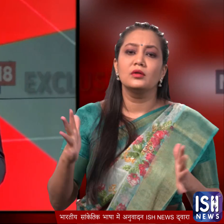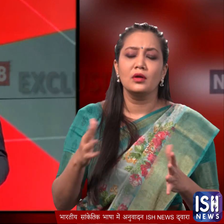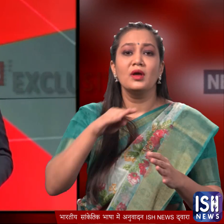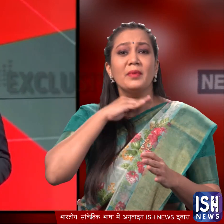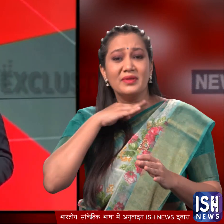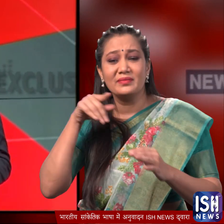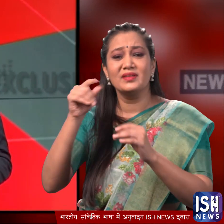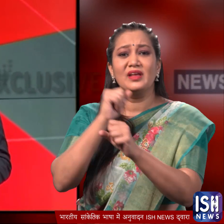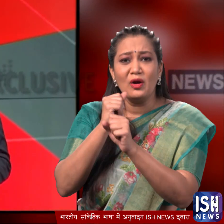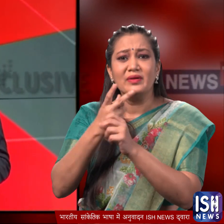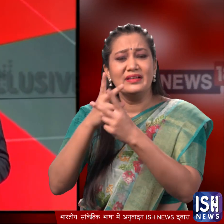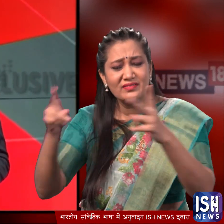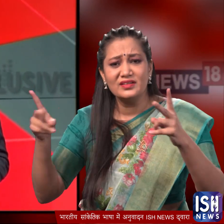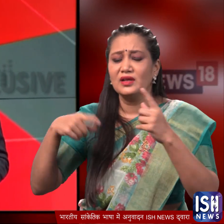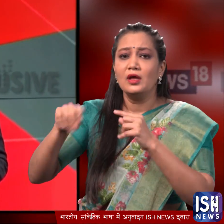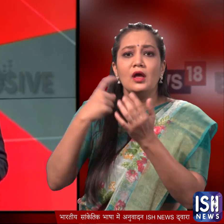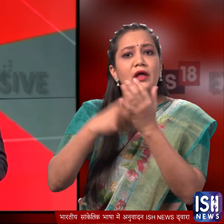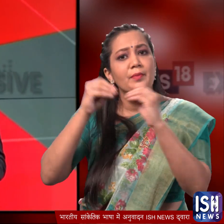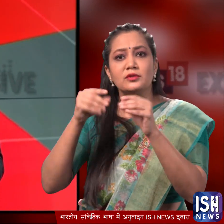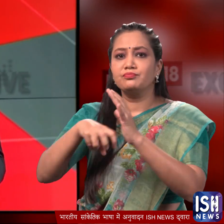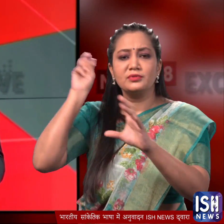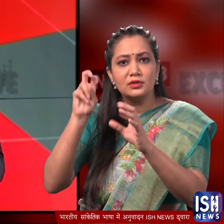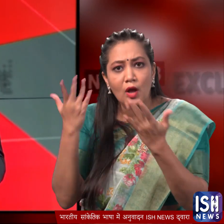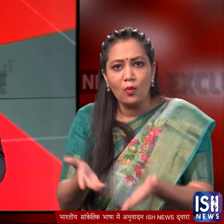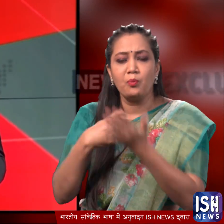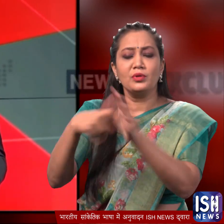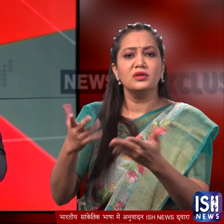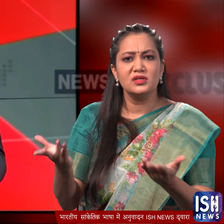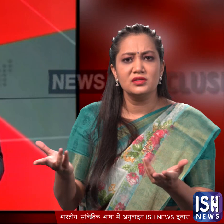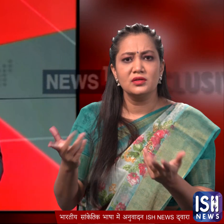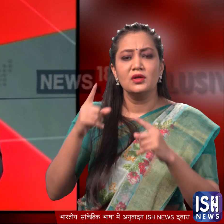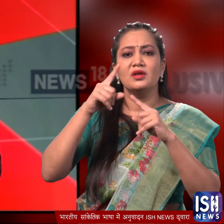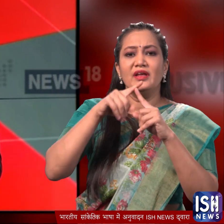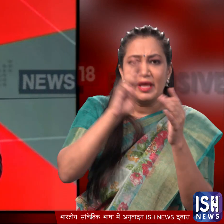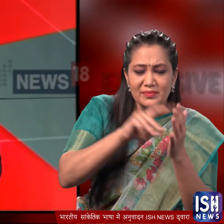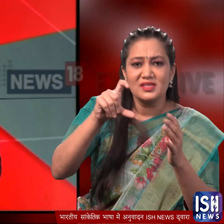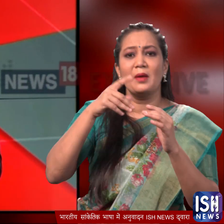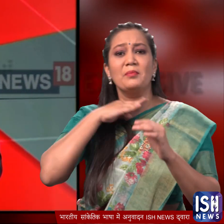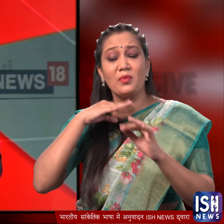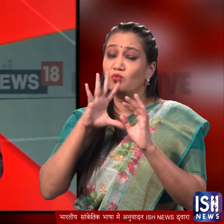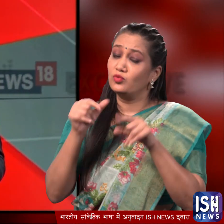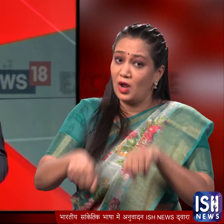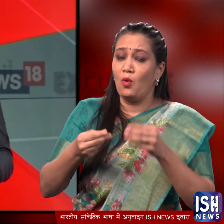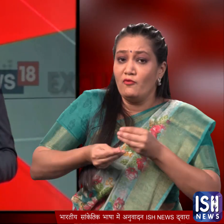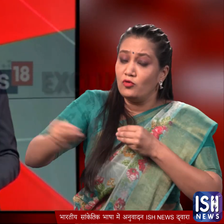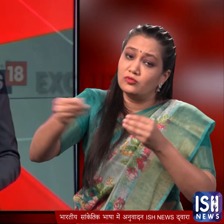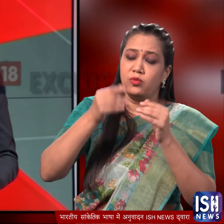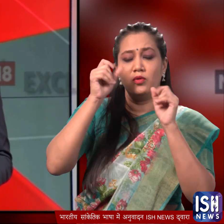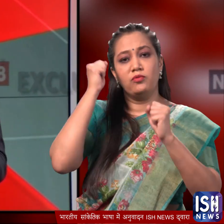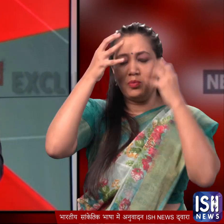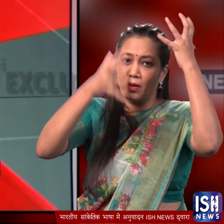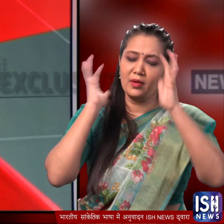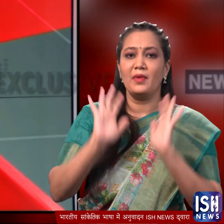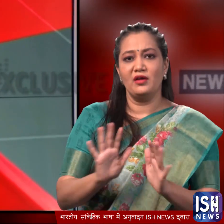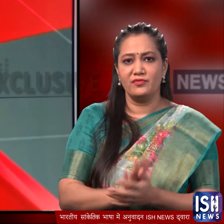नहीं है। ममता बनर्जी सरकार से राजीव बनर्जी के इस्तीफे का यही मतलब निकाला जा रहा है, जो टीएमसी और ममता बनर्जी के लिए ठीक नहीं है। राजीव बनर्जी